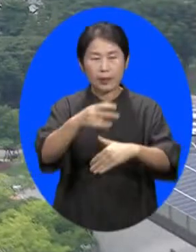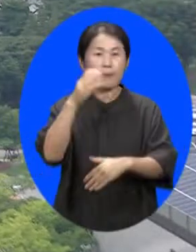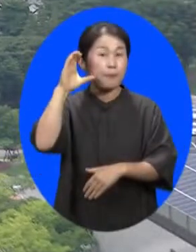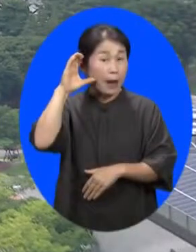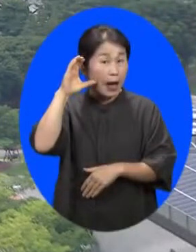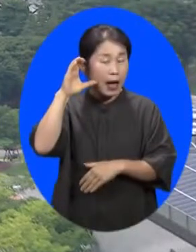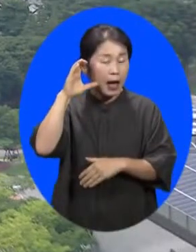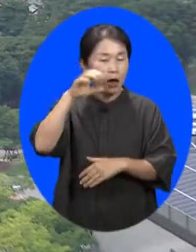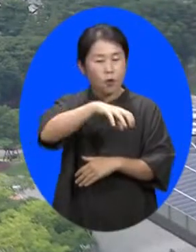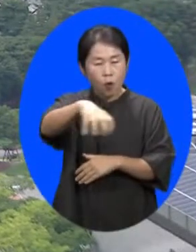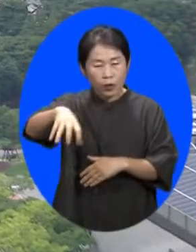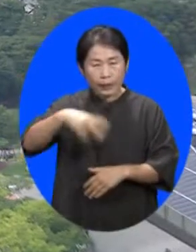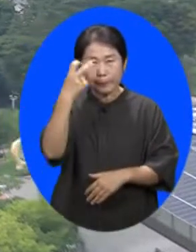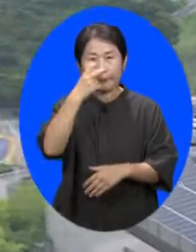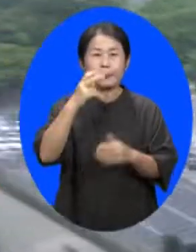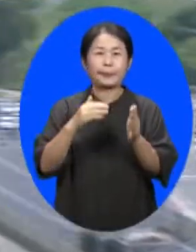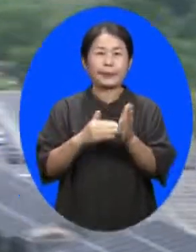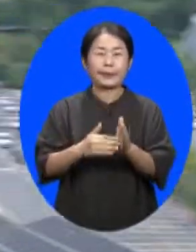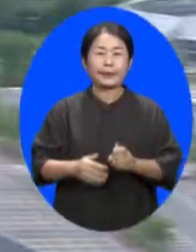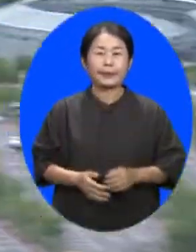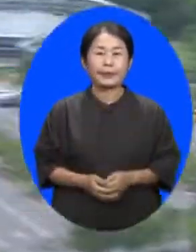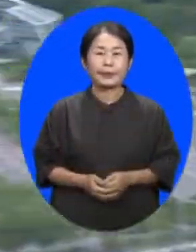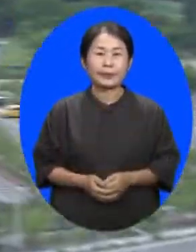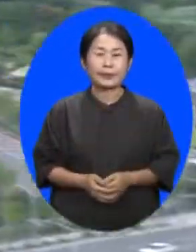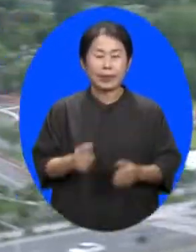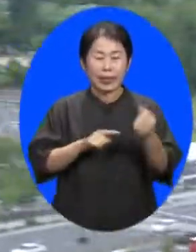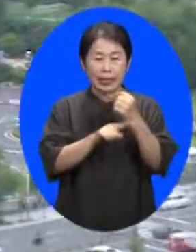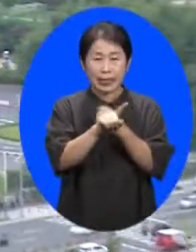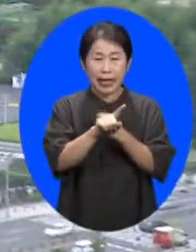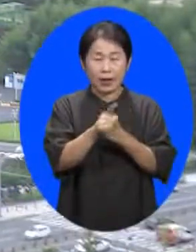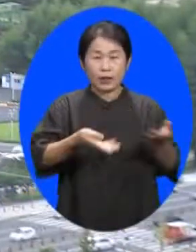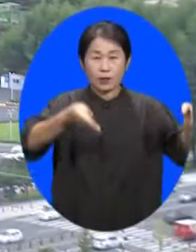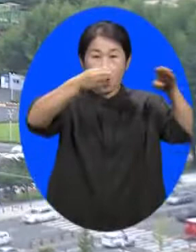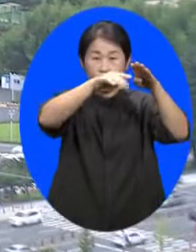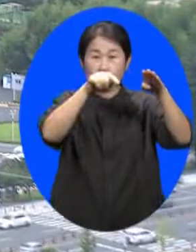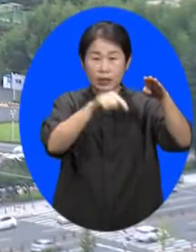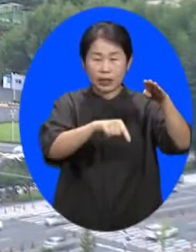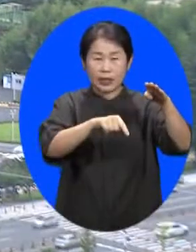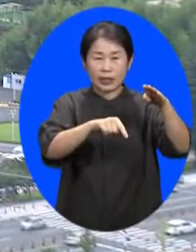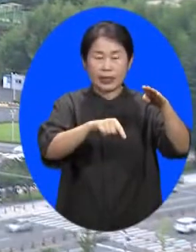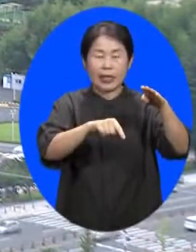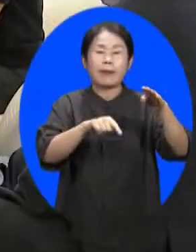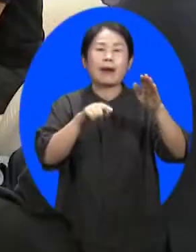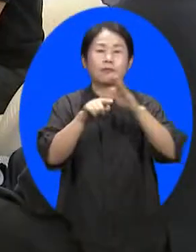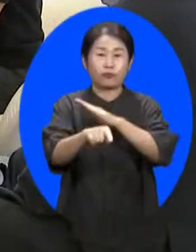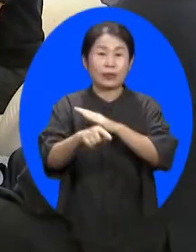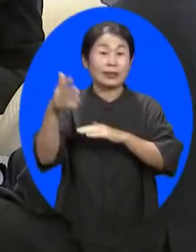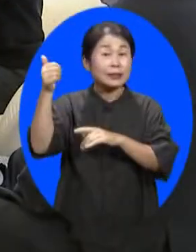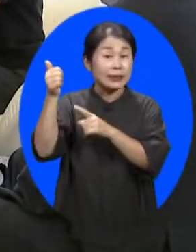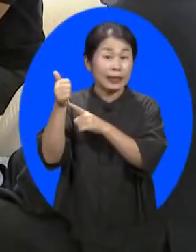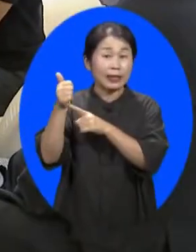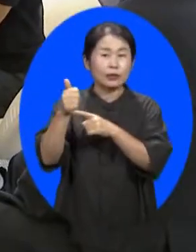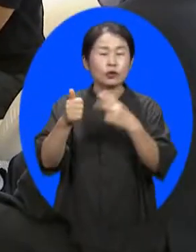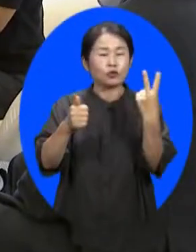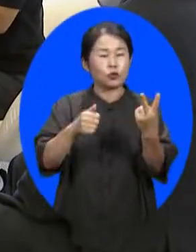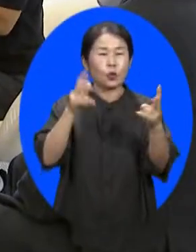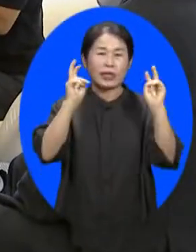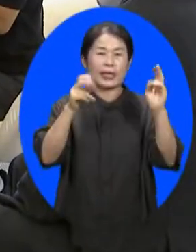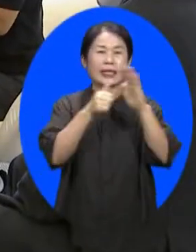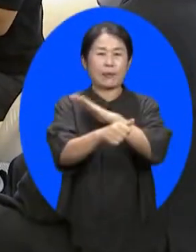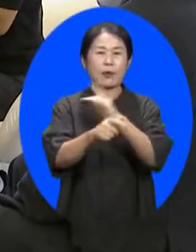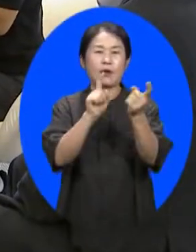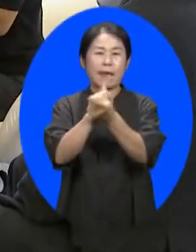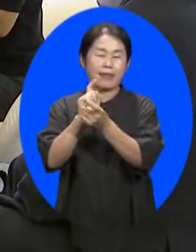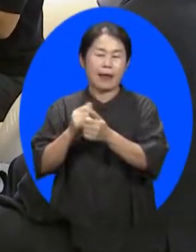상황을 청취하고 대상지를 점검했습니다 먼저 사이언스 타워를 방문 애니 재무 대전시장은 두 개